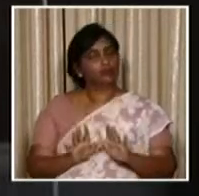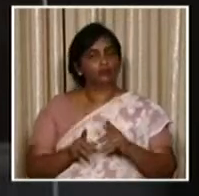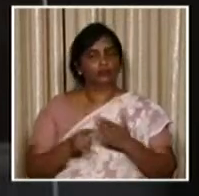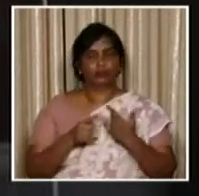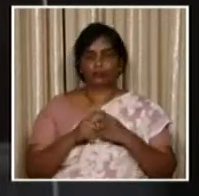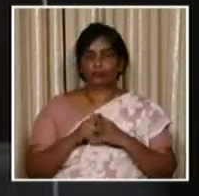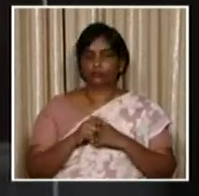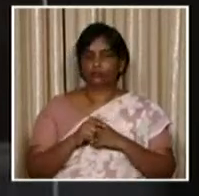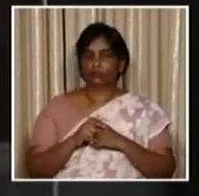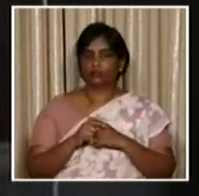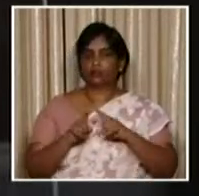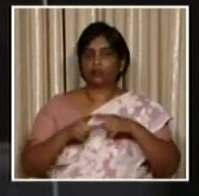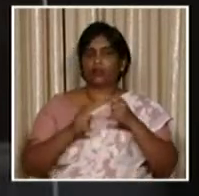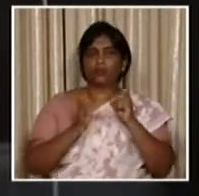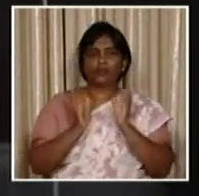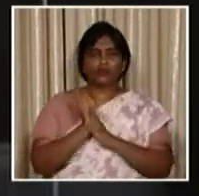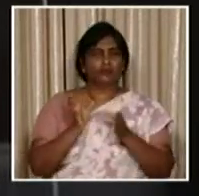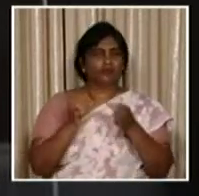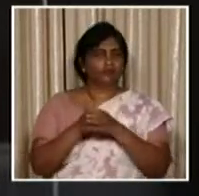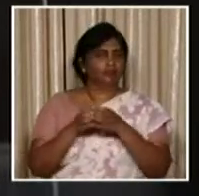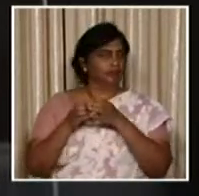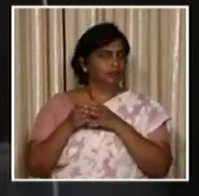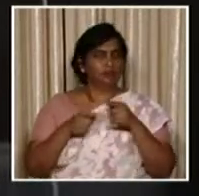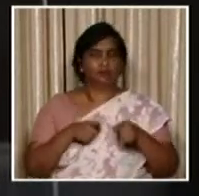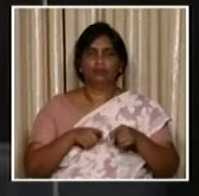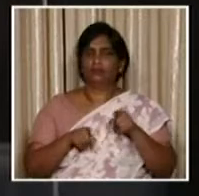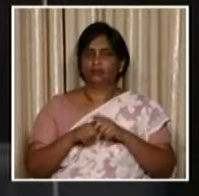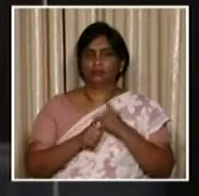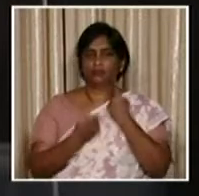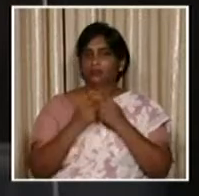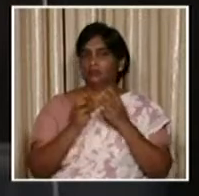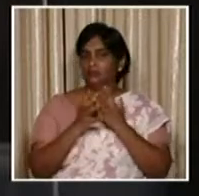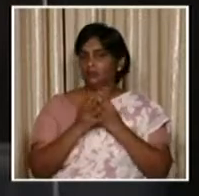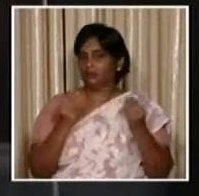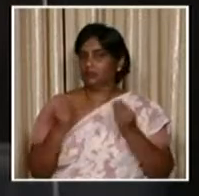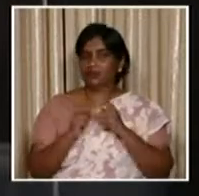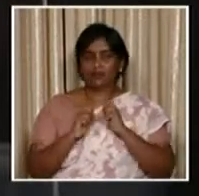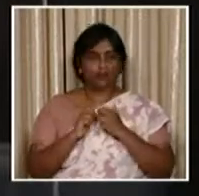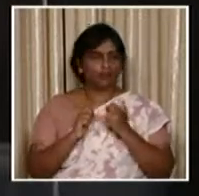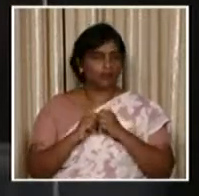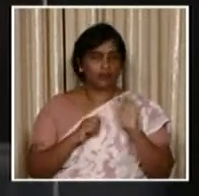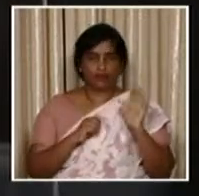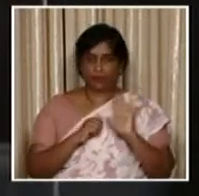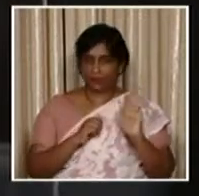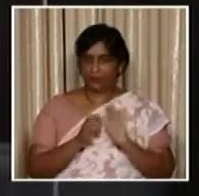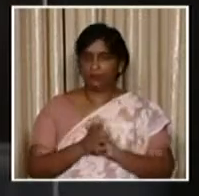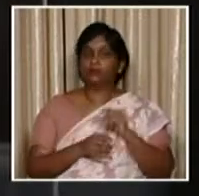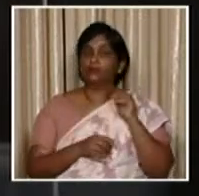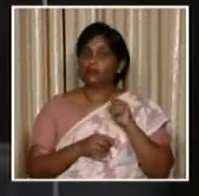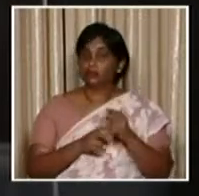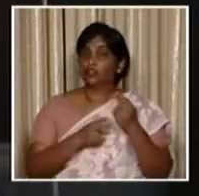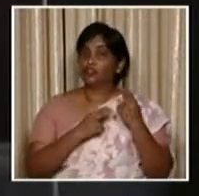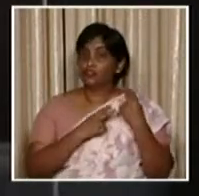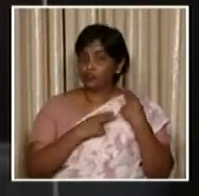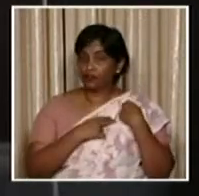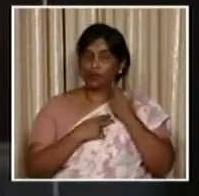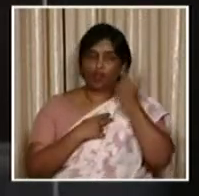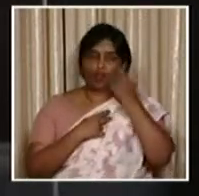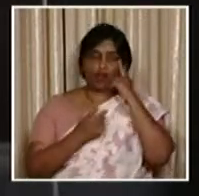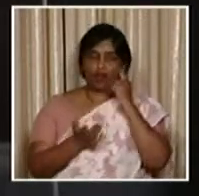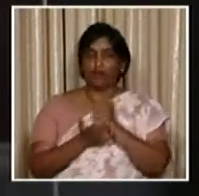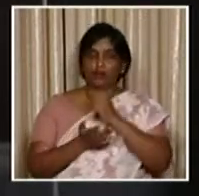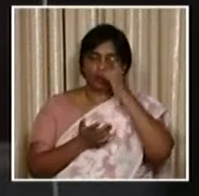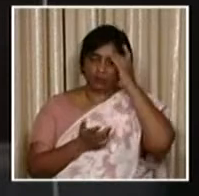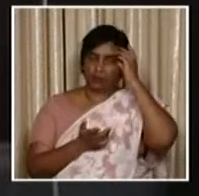eka sabha walin mewa visadanna puluwan gatalu nemei. Mewata wagakiyuttan soyanna amaruwa.